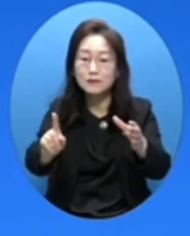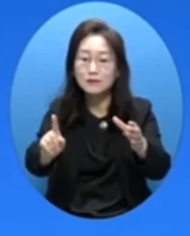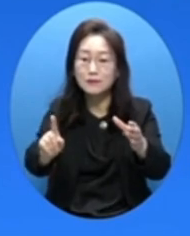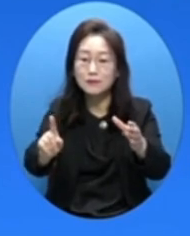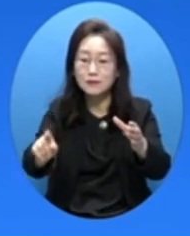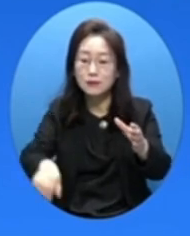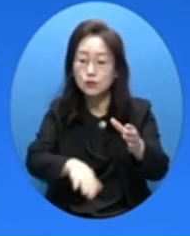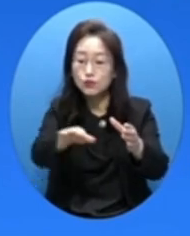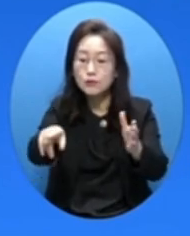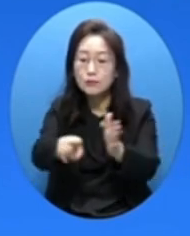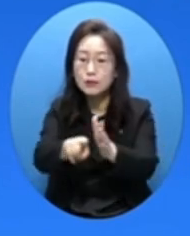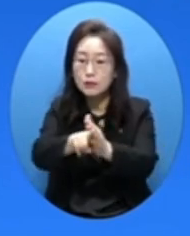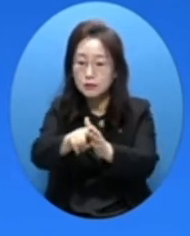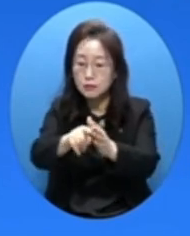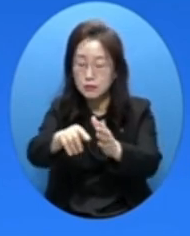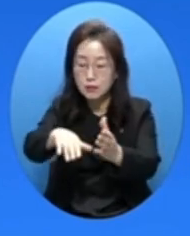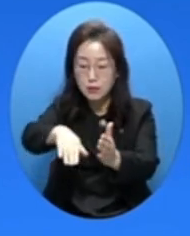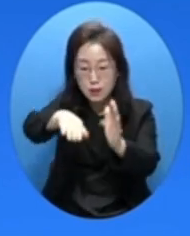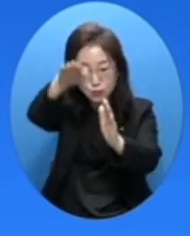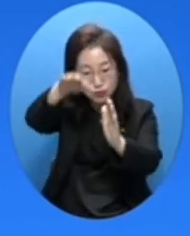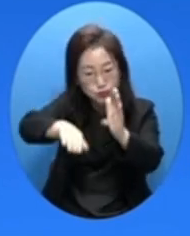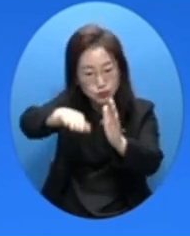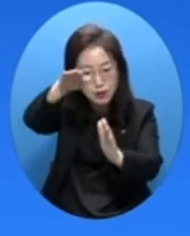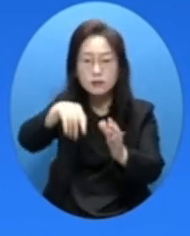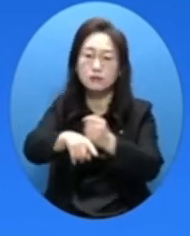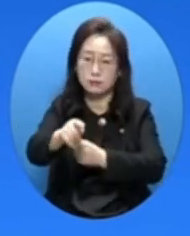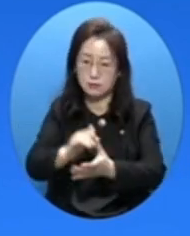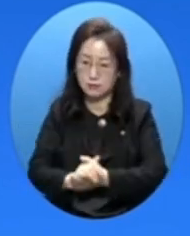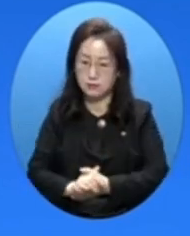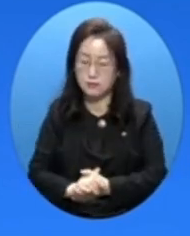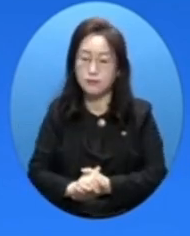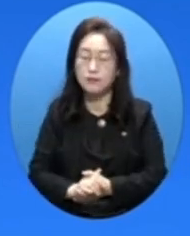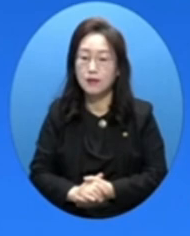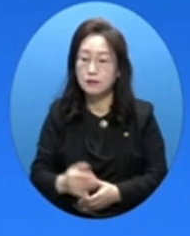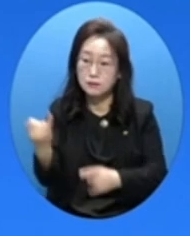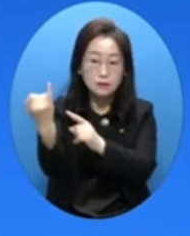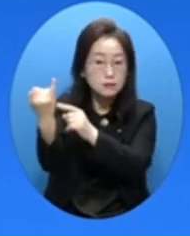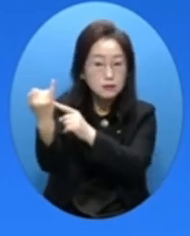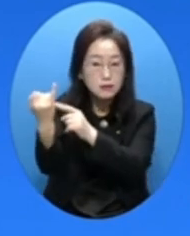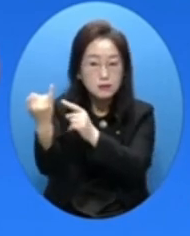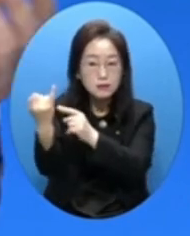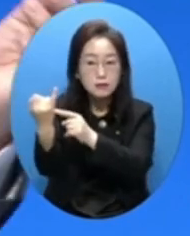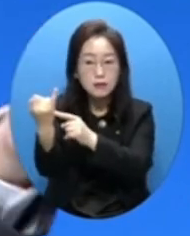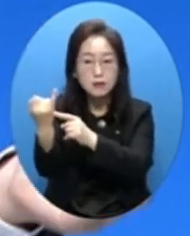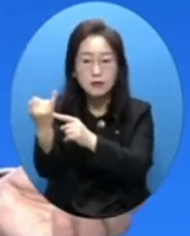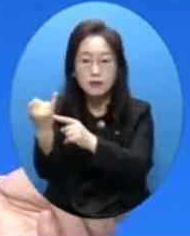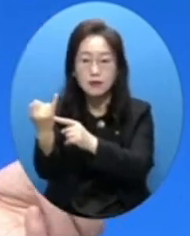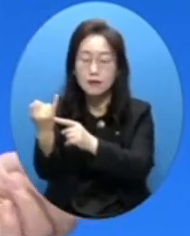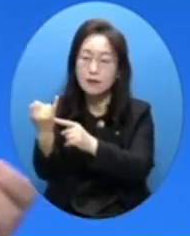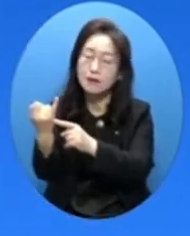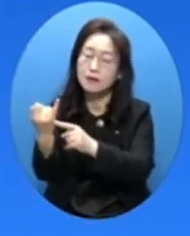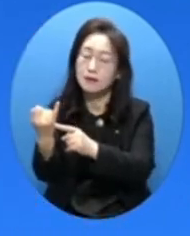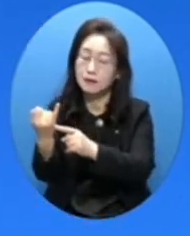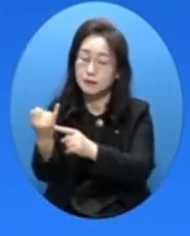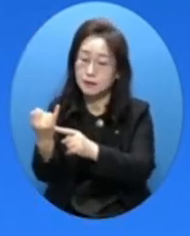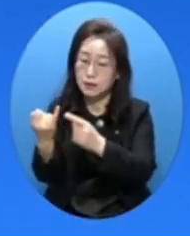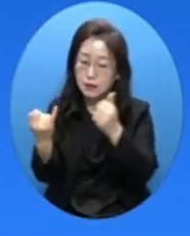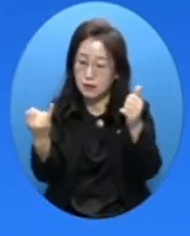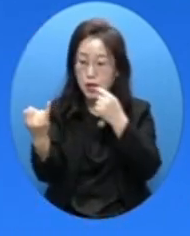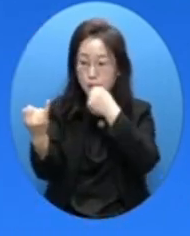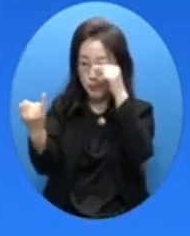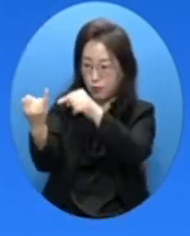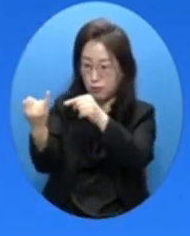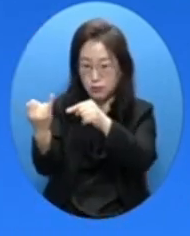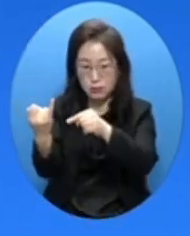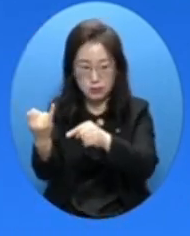우리의 믿음의 분량을 말합니다. 이 여인이 엘리사의 명령을 듣고 조금